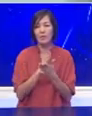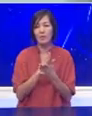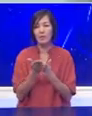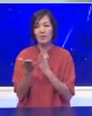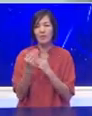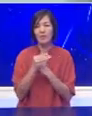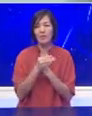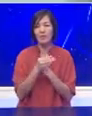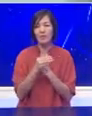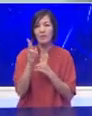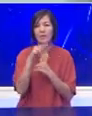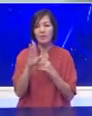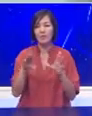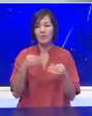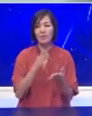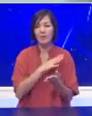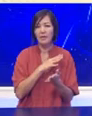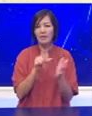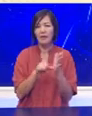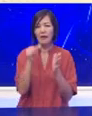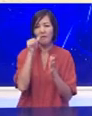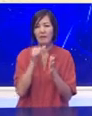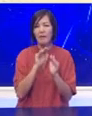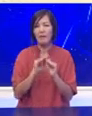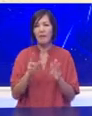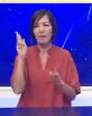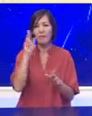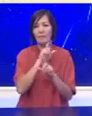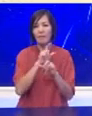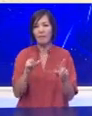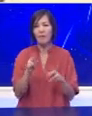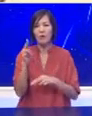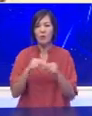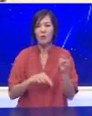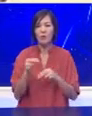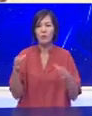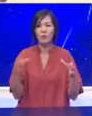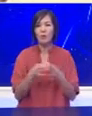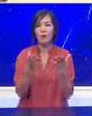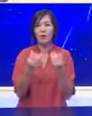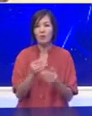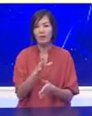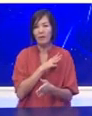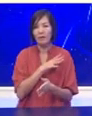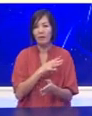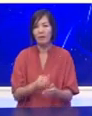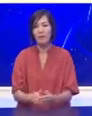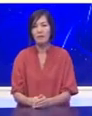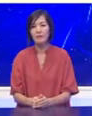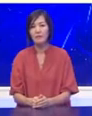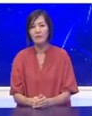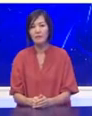Былтыр 90-да қолданысқа берілді. 6 ай ғана балалар білім алған ғимаратты облыстық құрылыс бөлімі қабылдап алған. Қабылдап